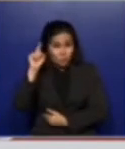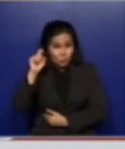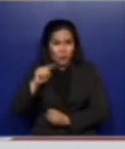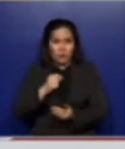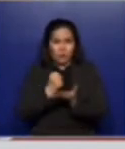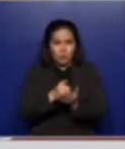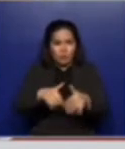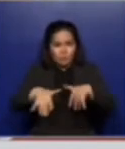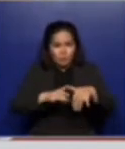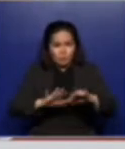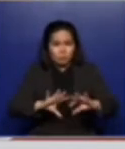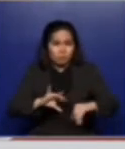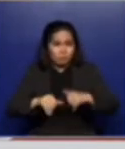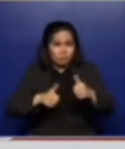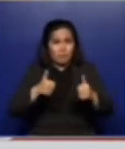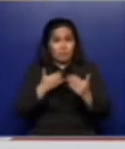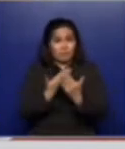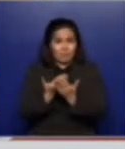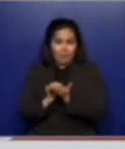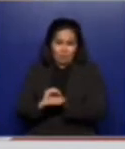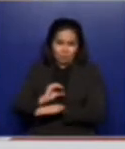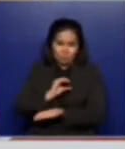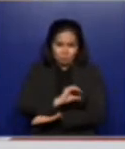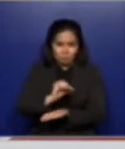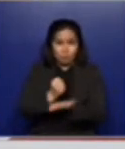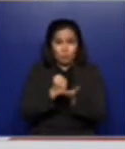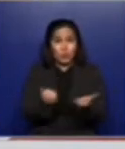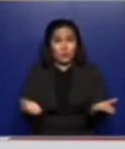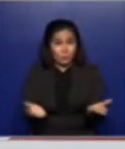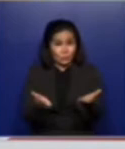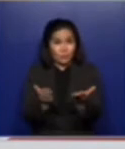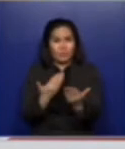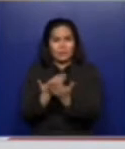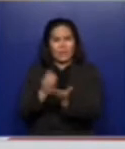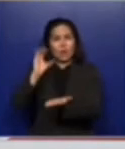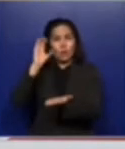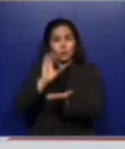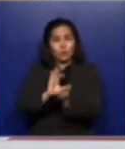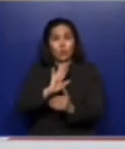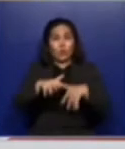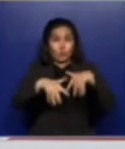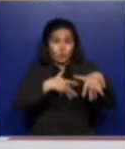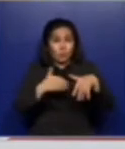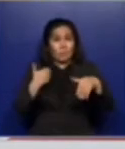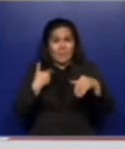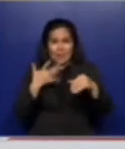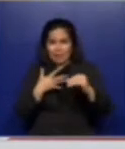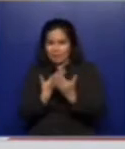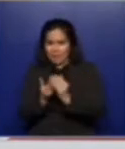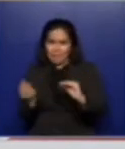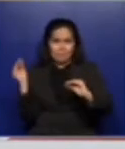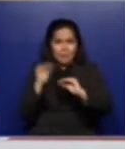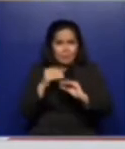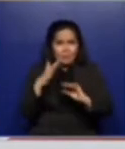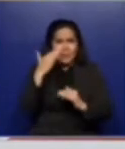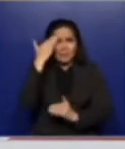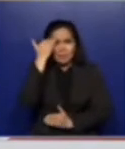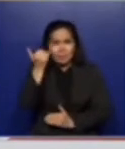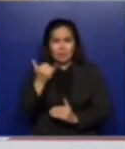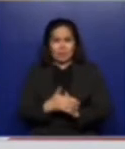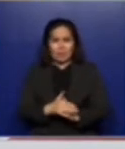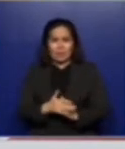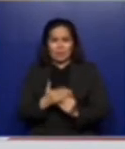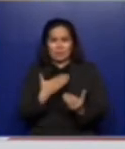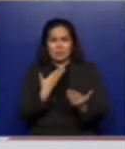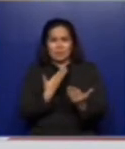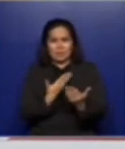าโดยต้องเอาเงินลงไปในรากหญ้าครับกองทุนหมู่บ้านนั้นมีอยู่แล้วเนี่ยทำไมท่านไม่เพิ่มเข้าไปเพิ่มเข้าไปสิครับ